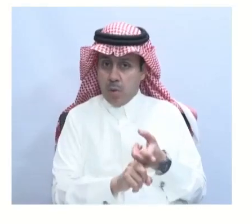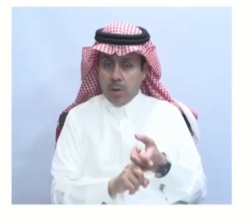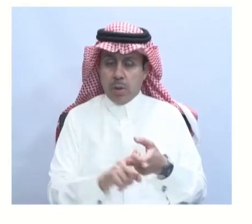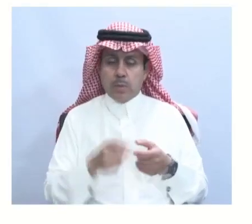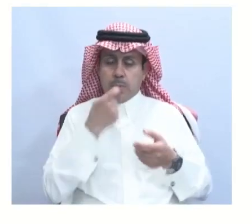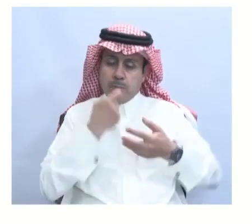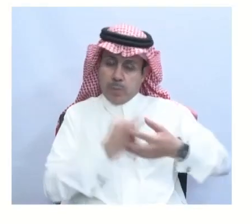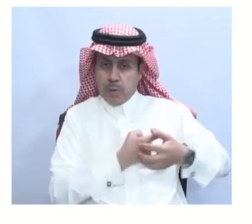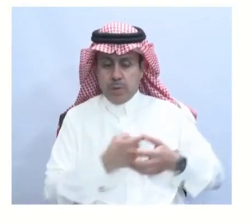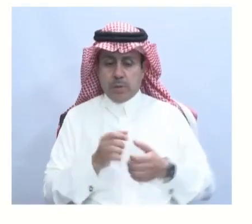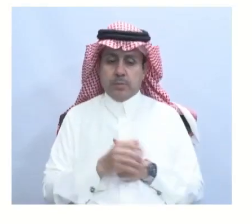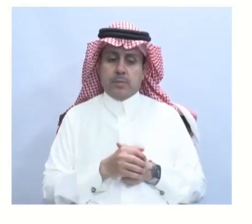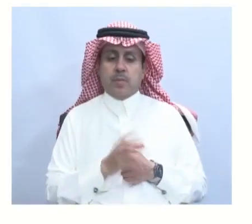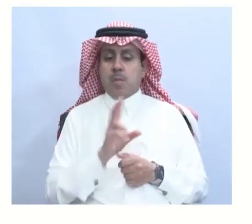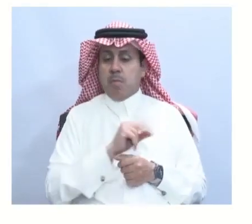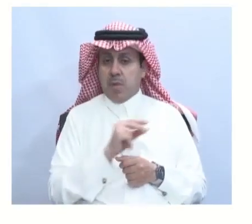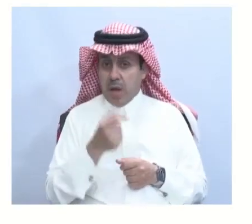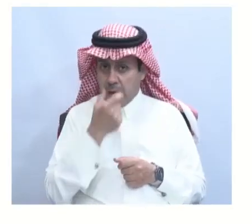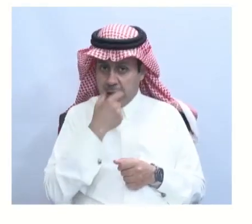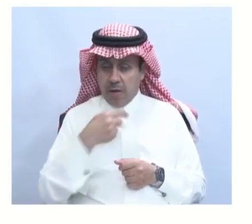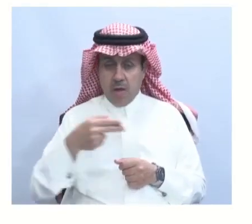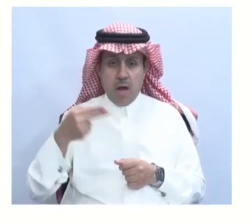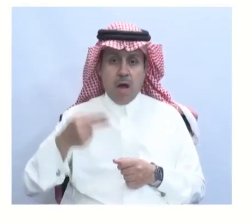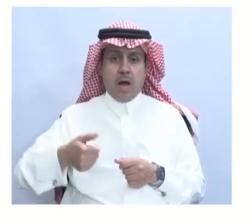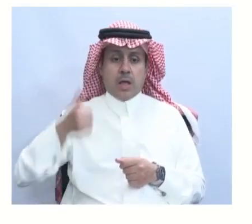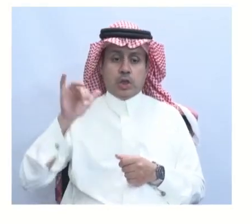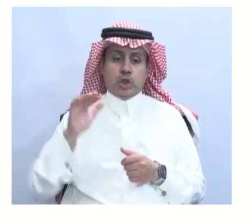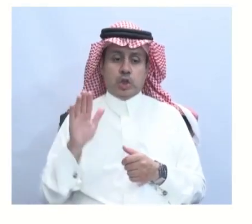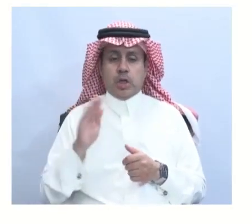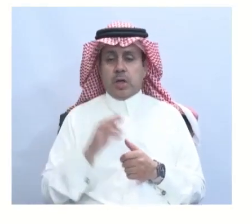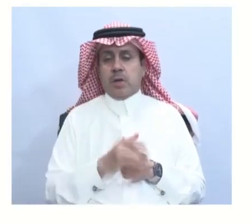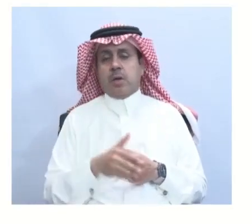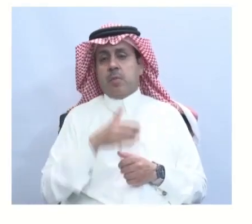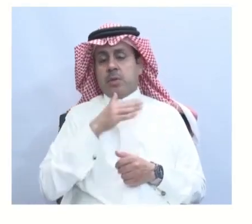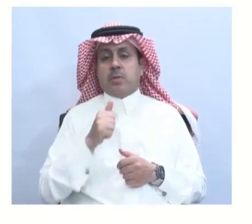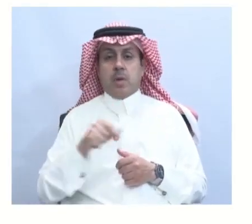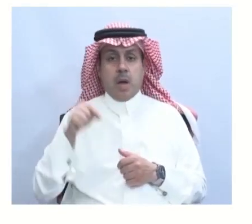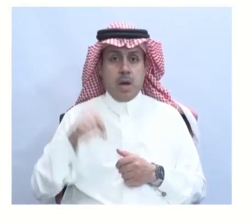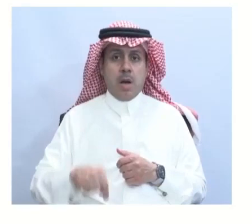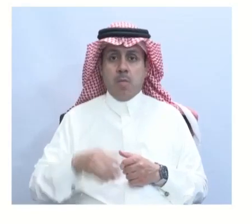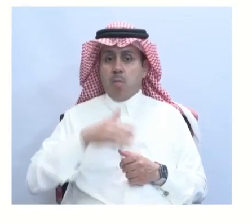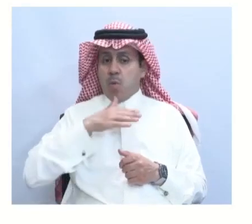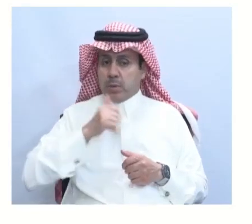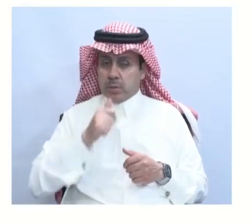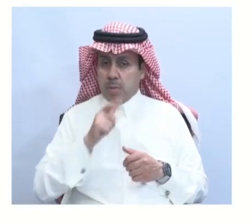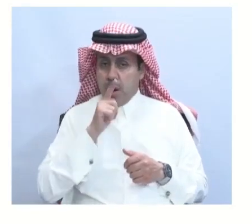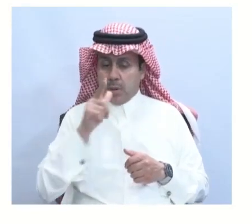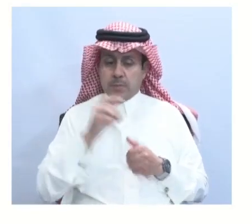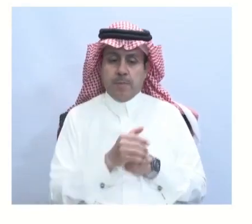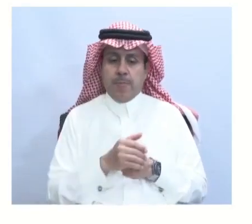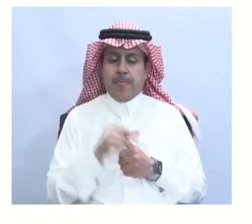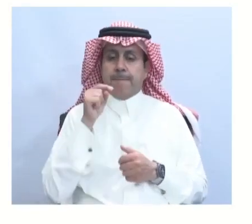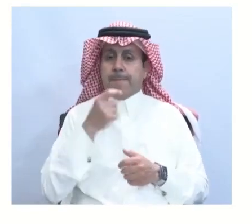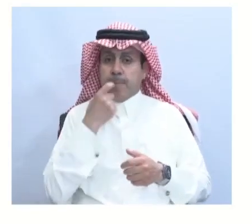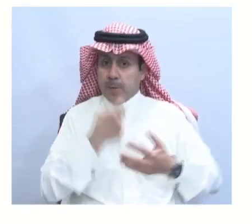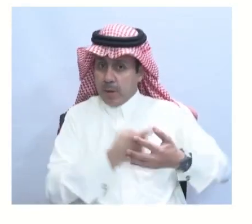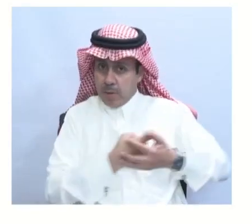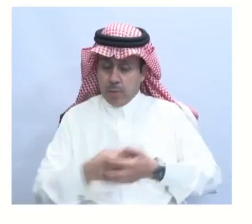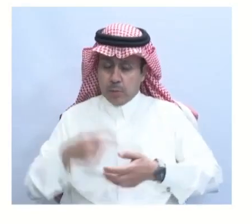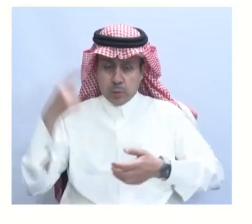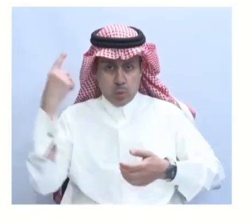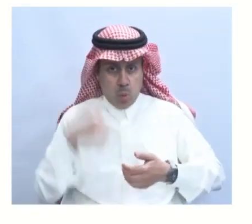الرضاعه كما في حديث عائشه رضي الله عنها ان النبي صلى الله عليه وسلم قال ان الرضاعه